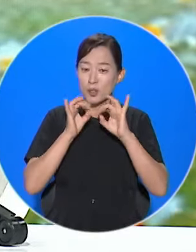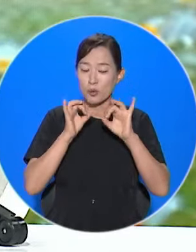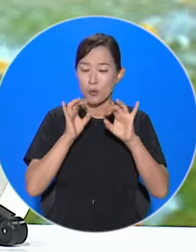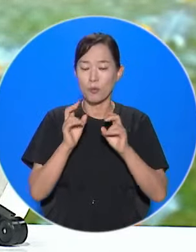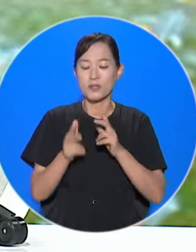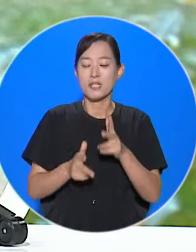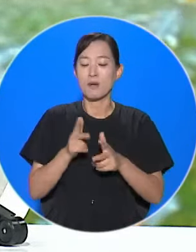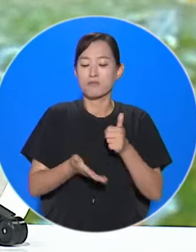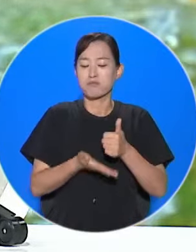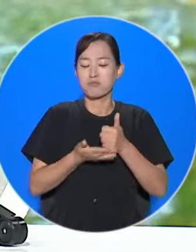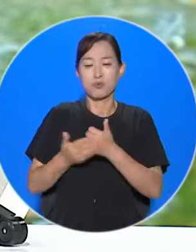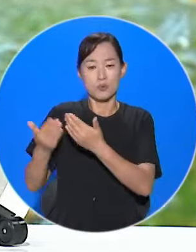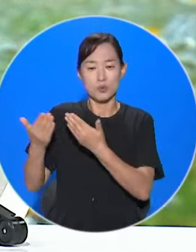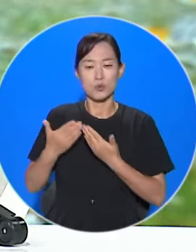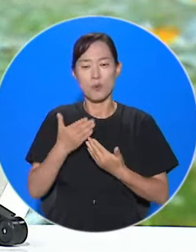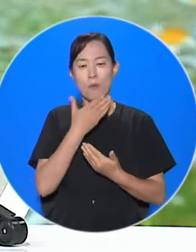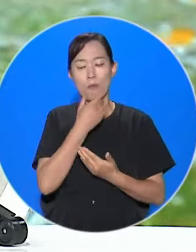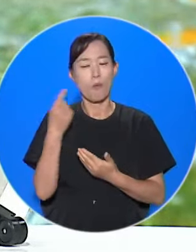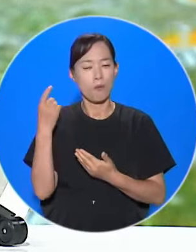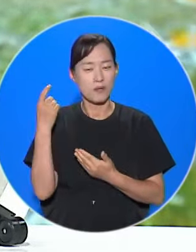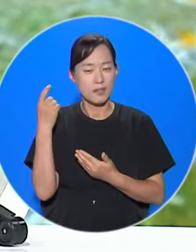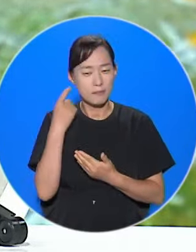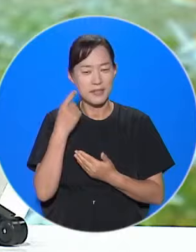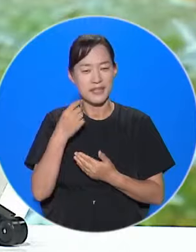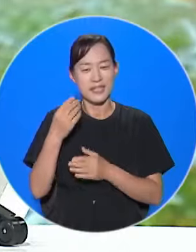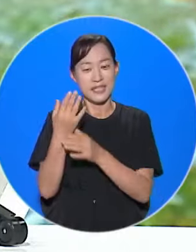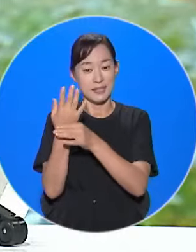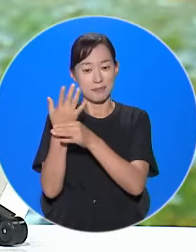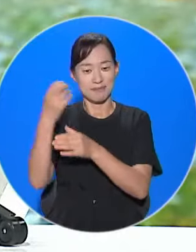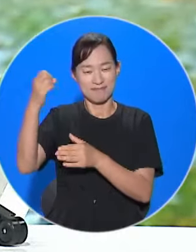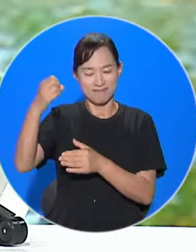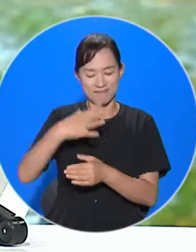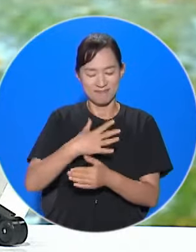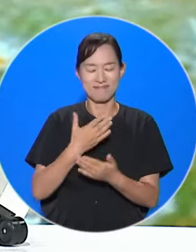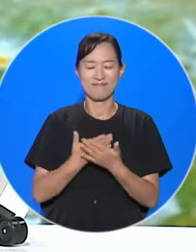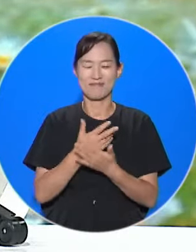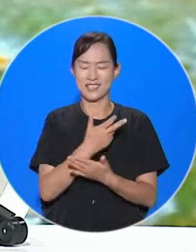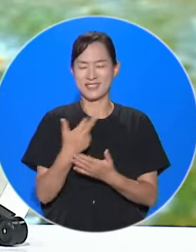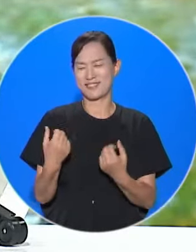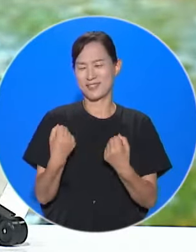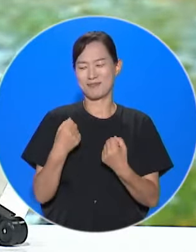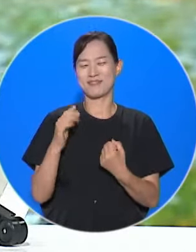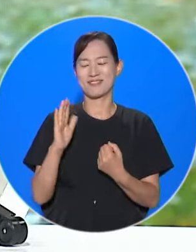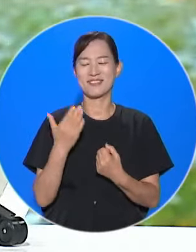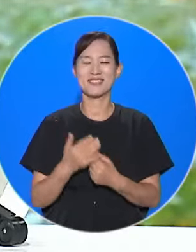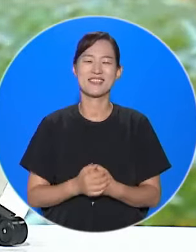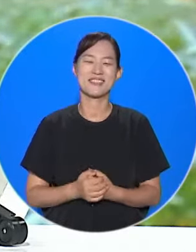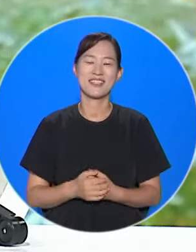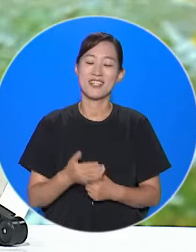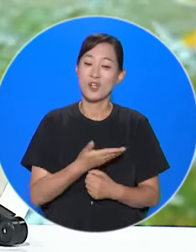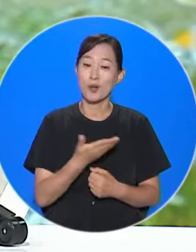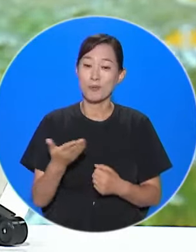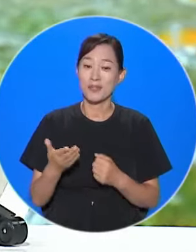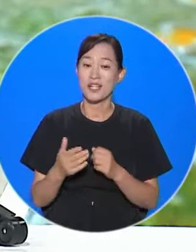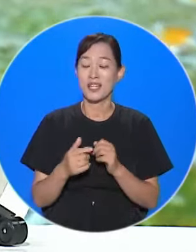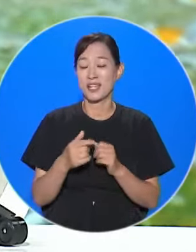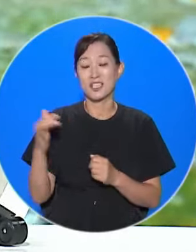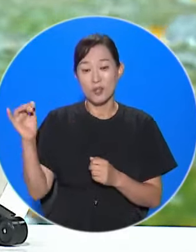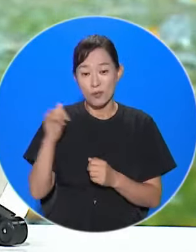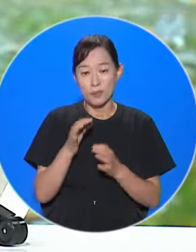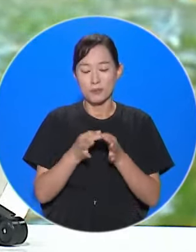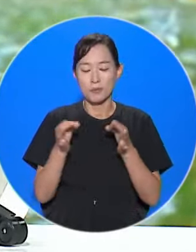격려해 주시고 복음의 등불을 환히 밝혀 주십시오. 큰 힘이 될 것입니다. 그럼 여러분의 기도 제목이